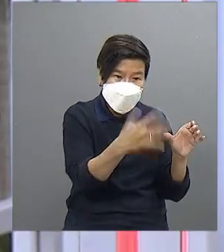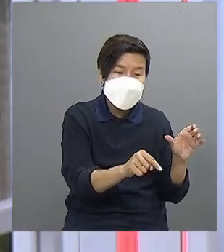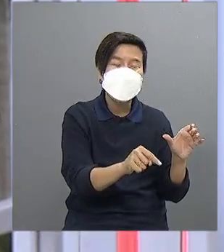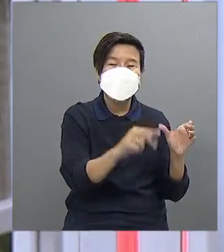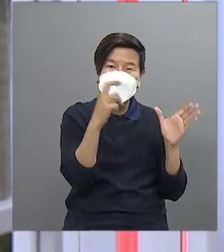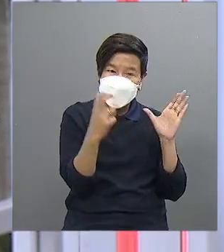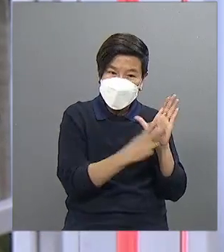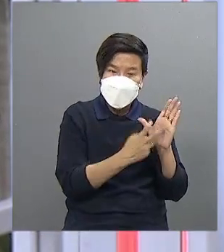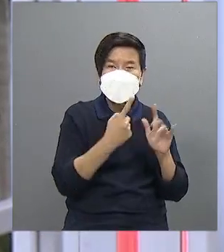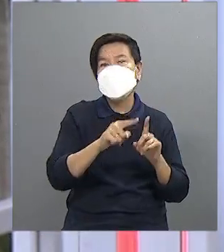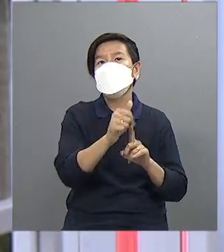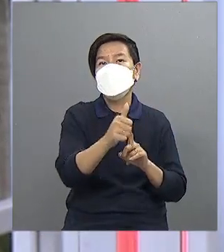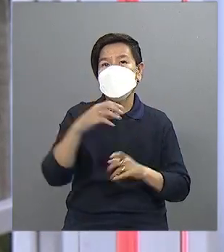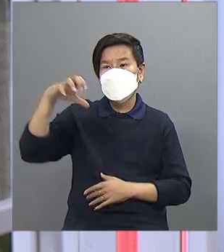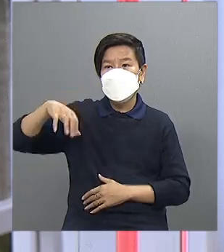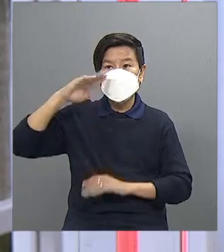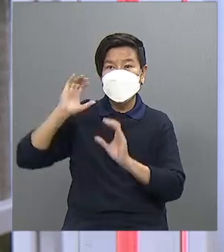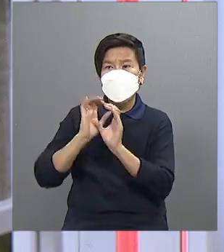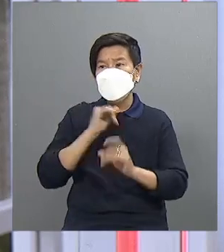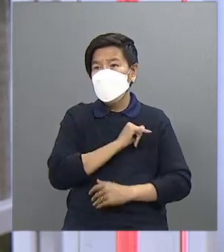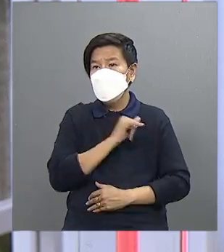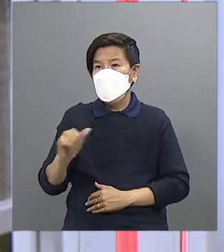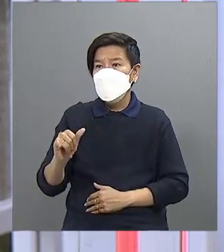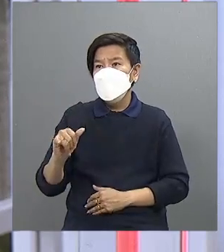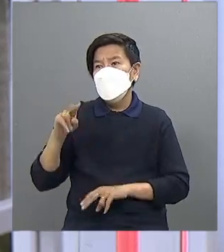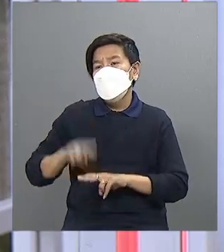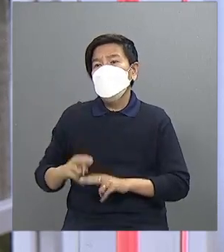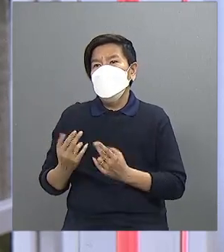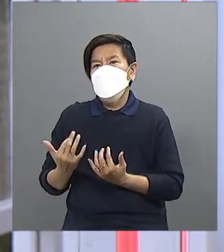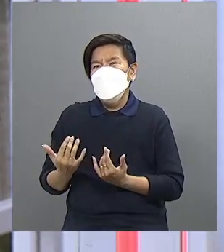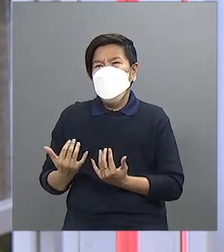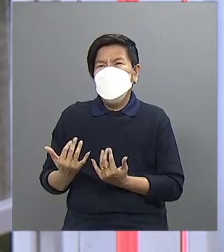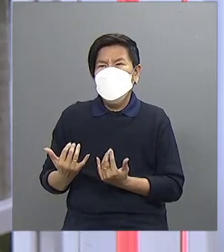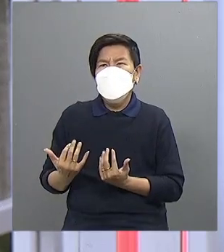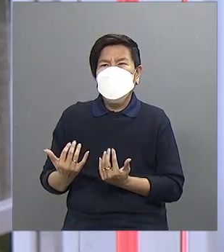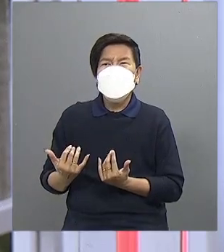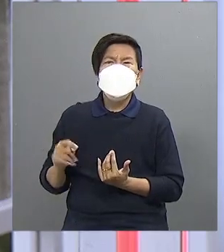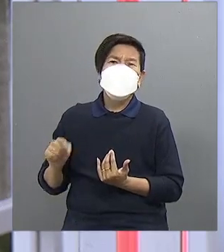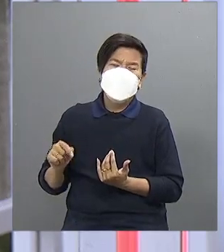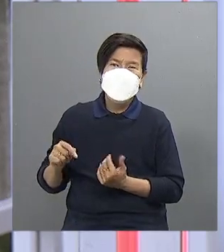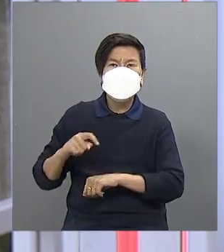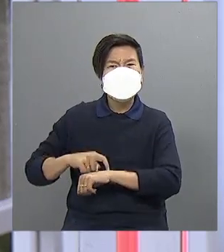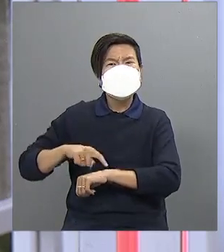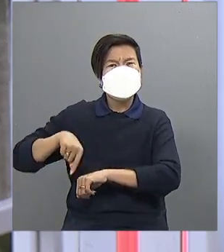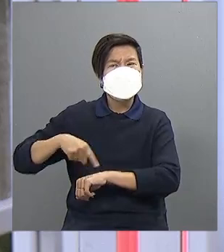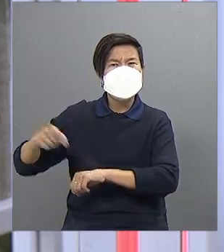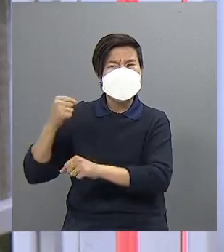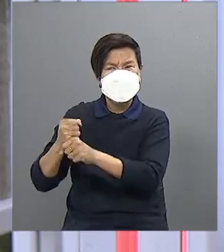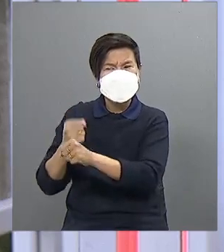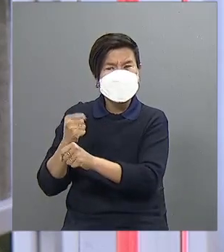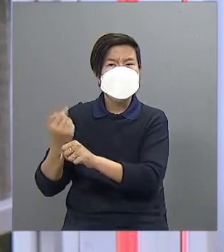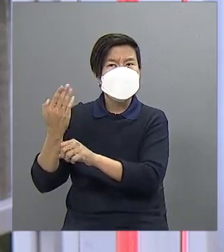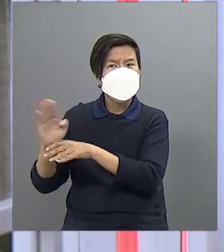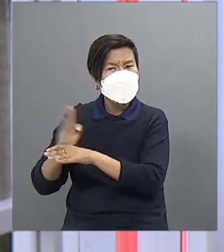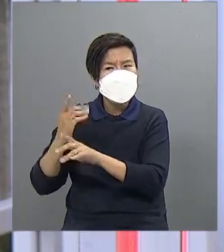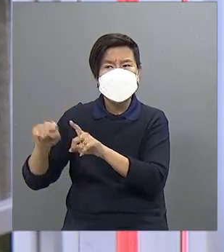่ว่าจะได้ไปแล้วเดิน แล้วไปป๊บทำเลยนะฮะแค่ไปแKoreanงความอะไรนิดนึ debath,ude ต้องรอท่านหน่อยเพราะว่าท่านงานเยอะ ไหนกตองมีงานออกขางนอก